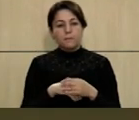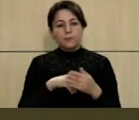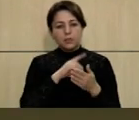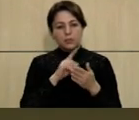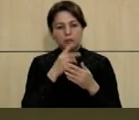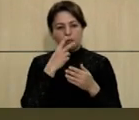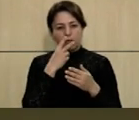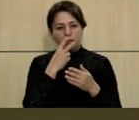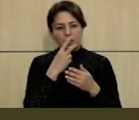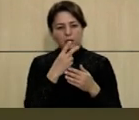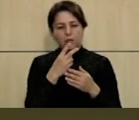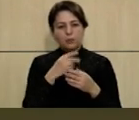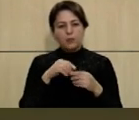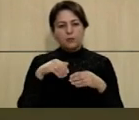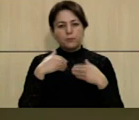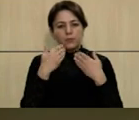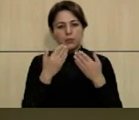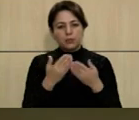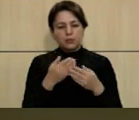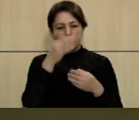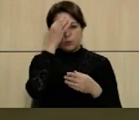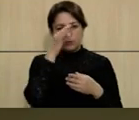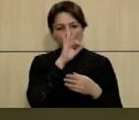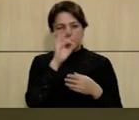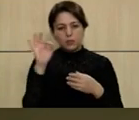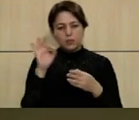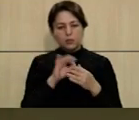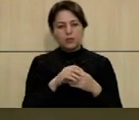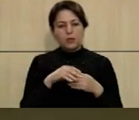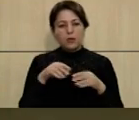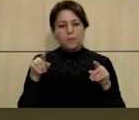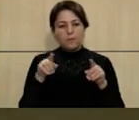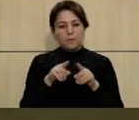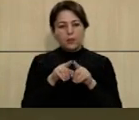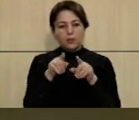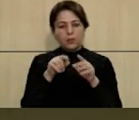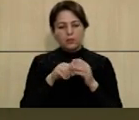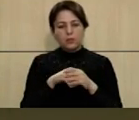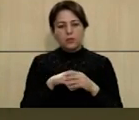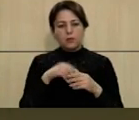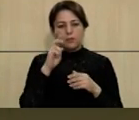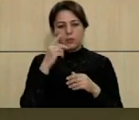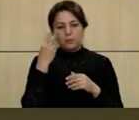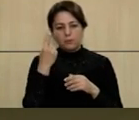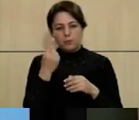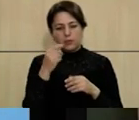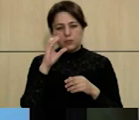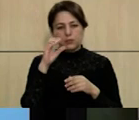Shartga asosan mana bu to'g'ri chiziqlarimiz parallel, ya'ni B1